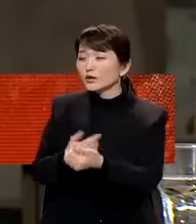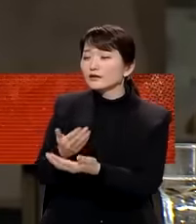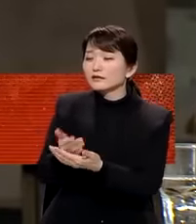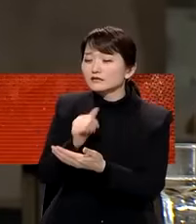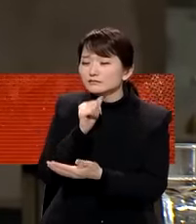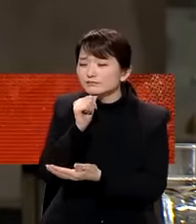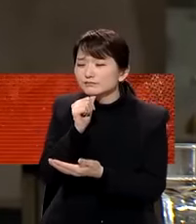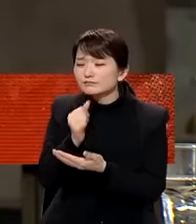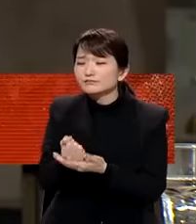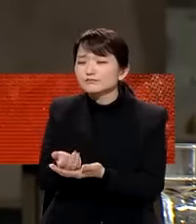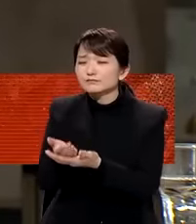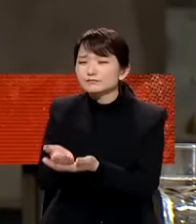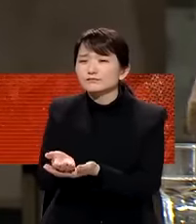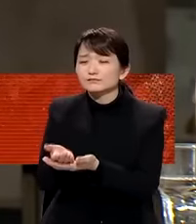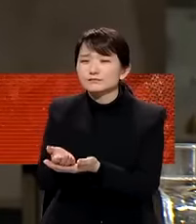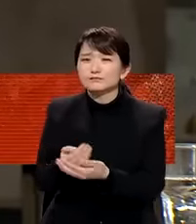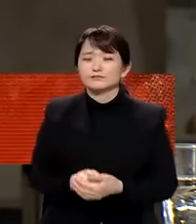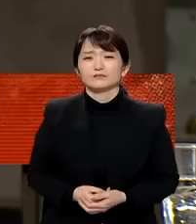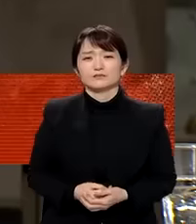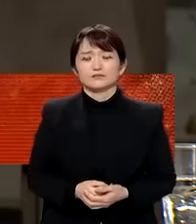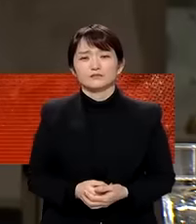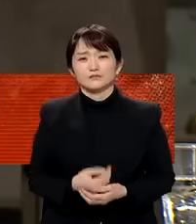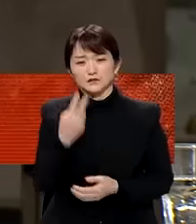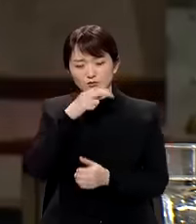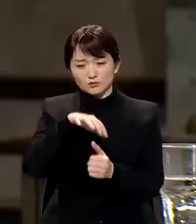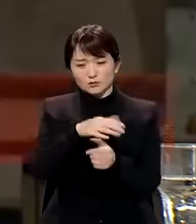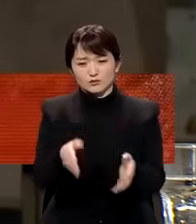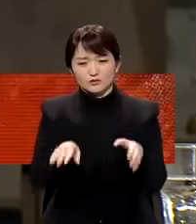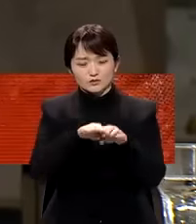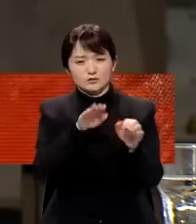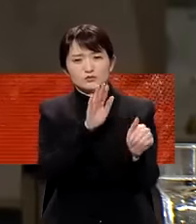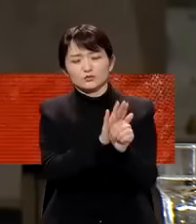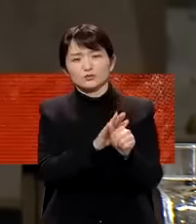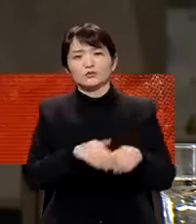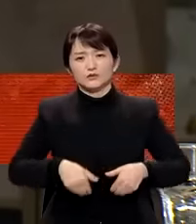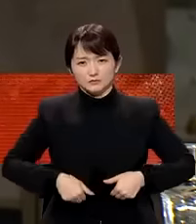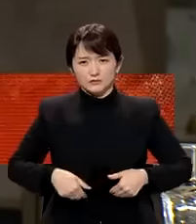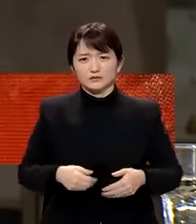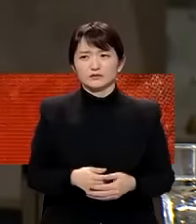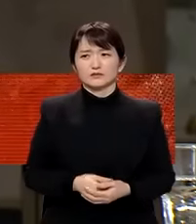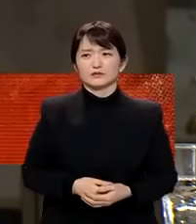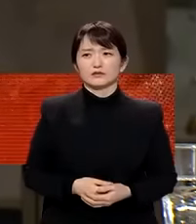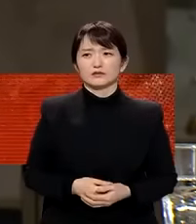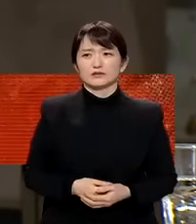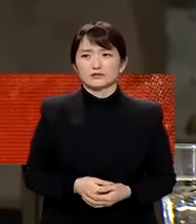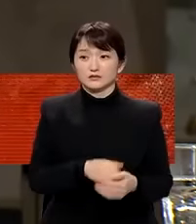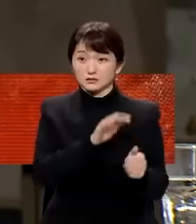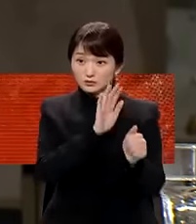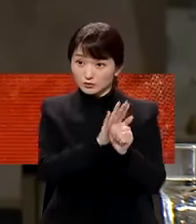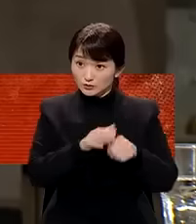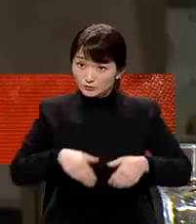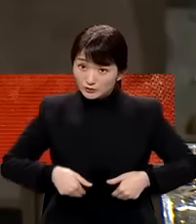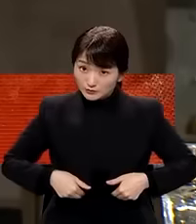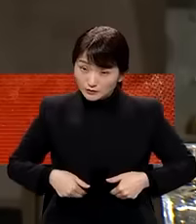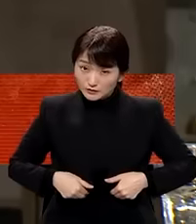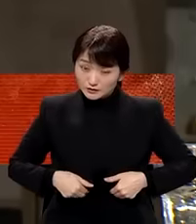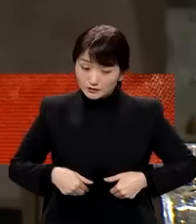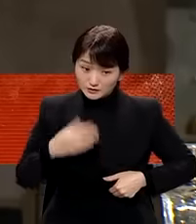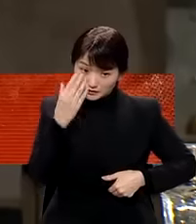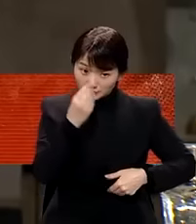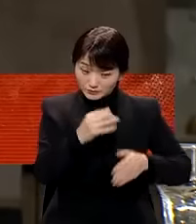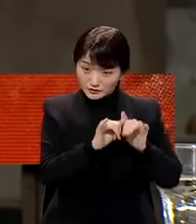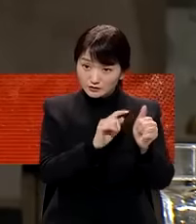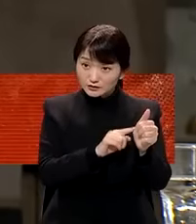얘기를 하면서 보호 시설의 도움이 필요한 그런 시점이다 지적을 했는데요 실제로 도움이 필요한 노숙인을 발견을 했을